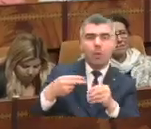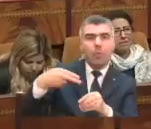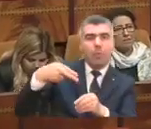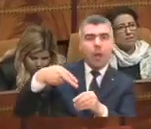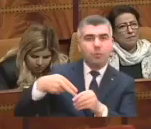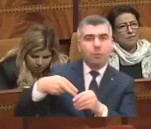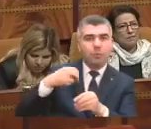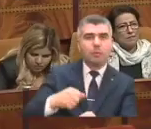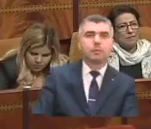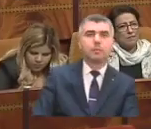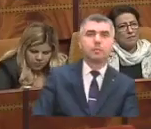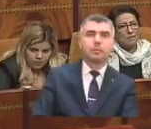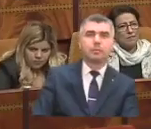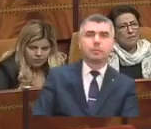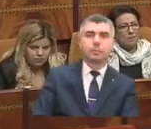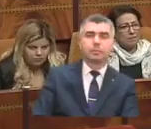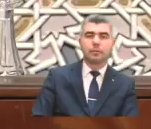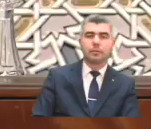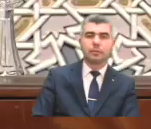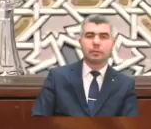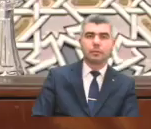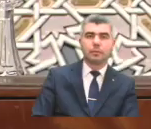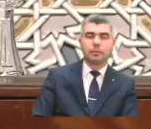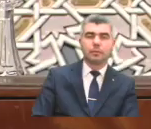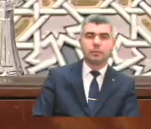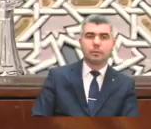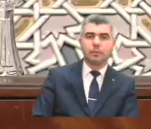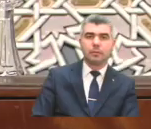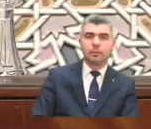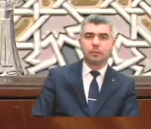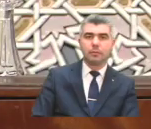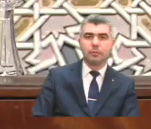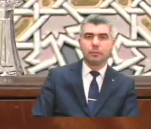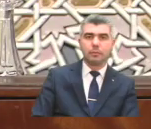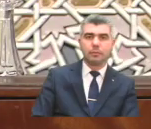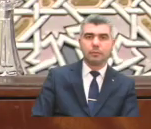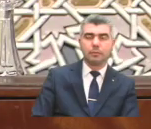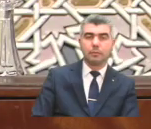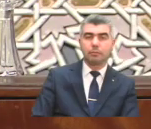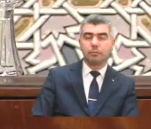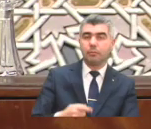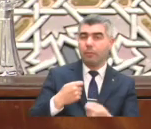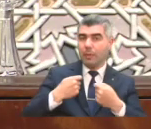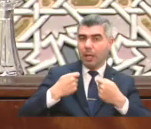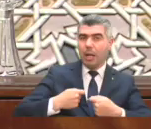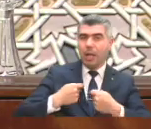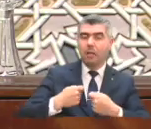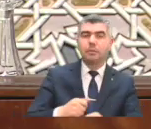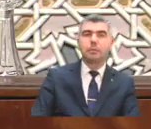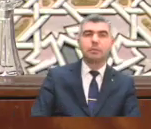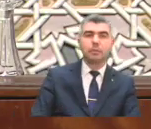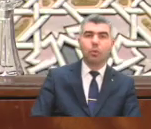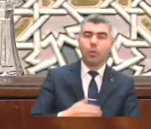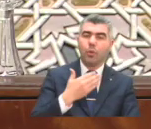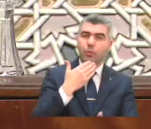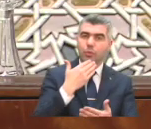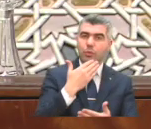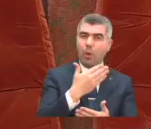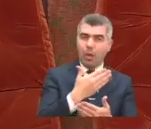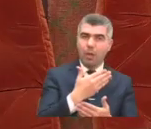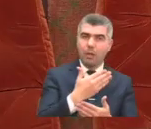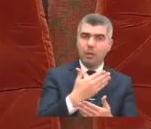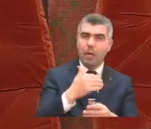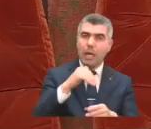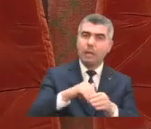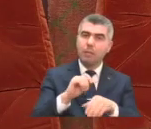والغازوال. جواب السيدة الوزيرة المحترمة. سيدة الرئيسة المحترمة، وكنشكر الفريق